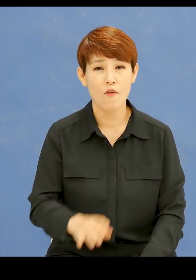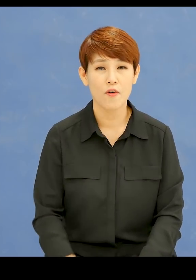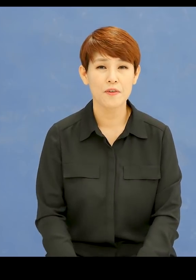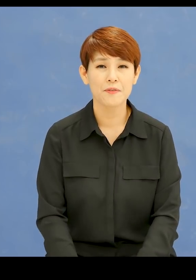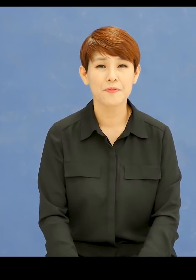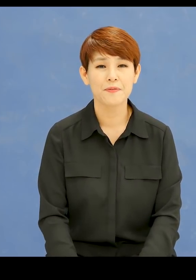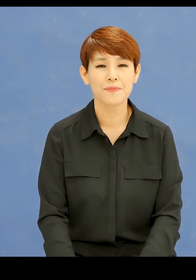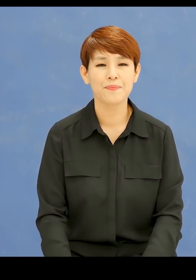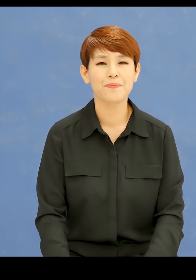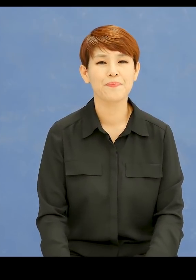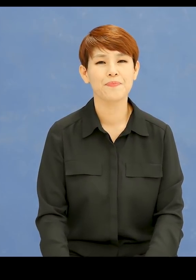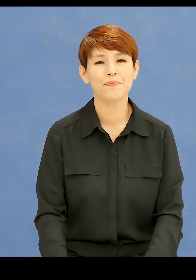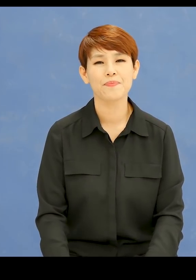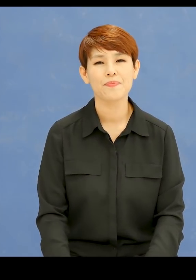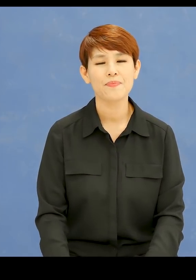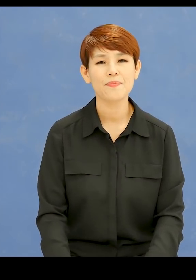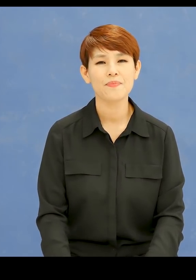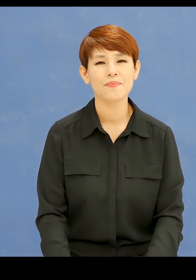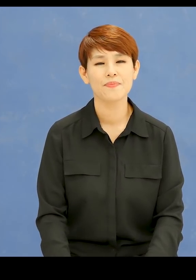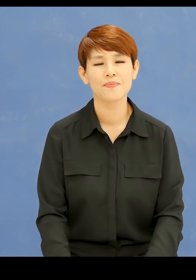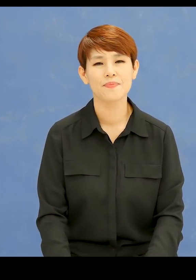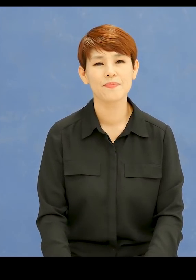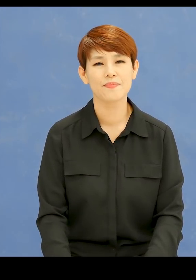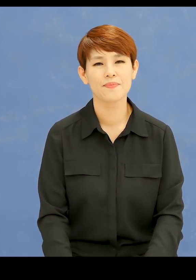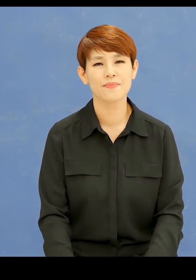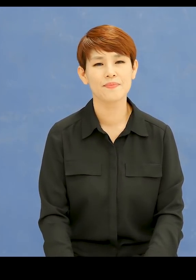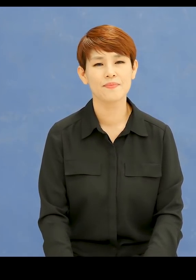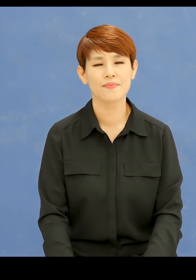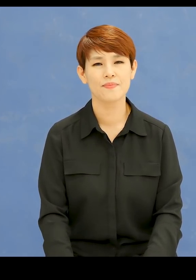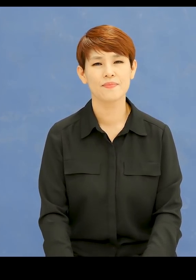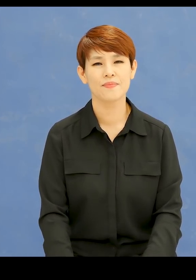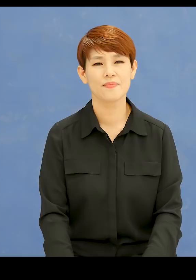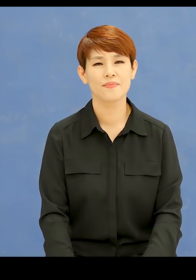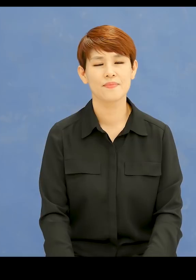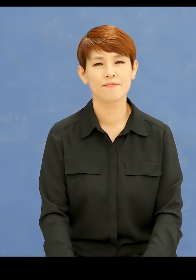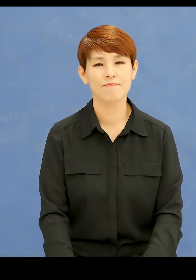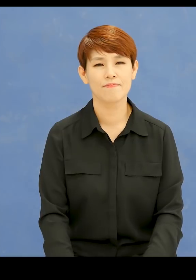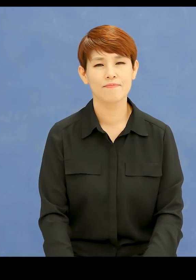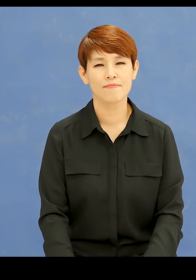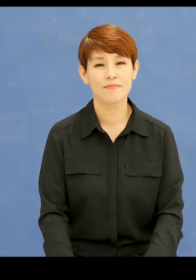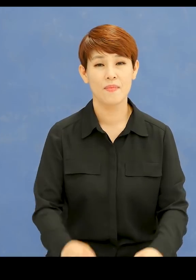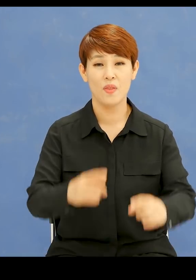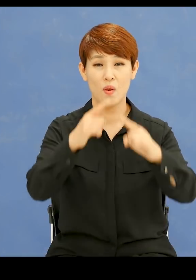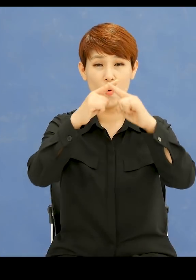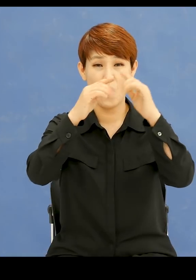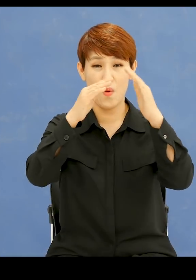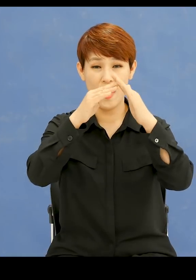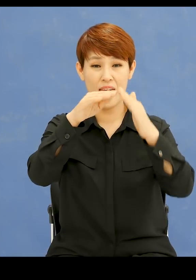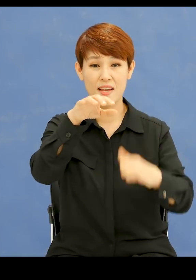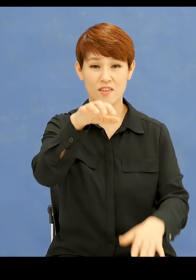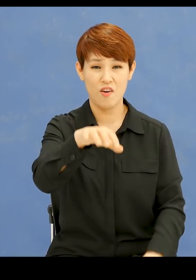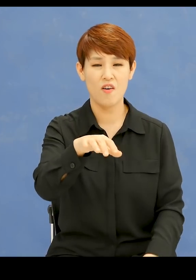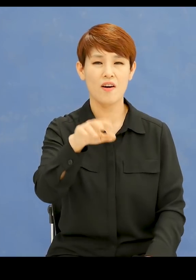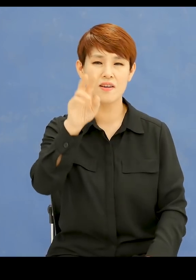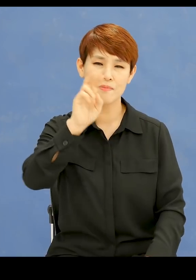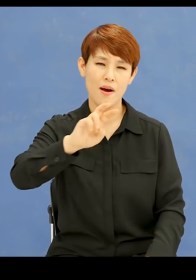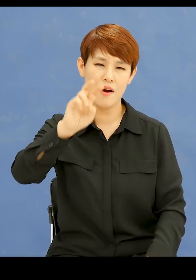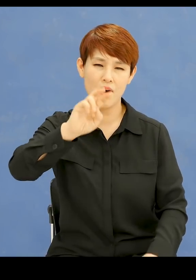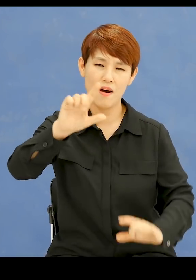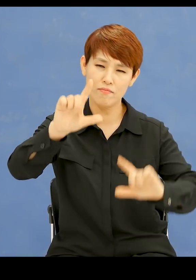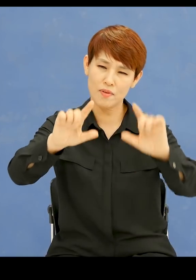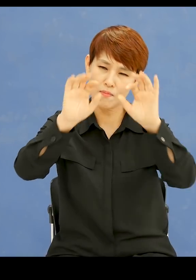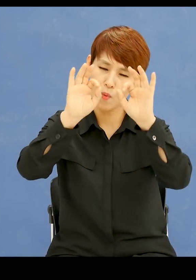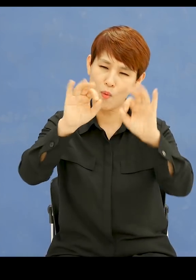아니에요? 근데 교회에서 이제 음악하는 걸 보면서 굉장히 그런 것들이 너무 좋았고